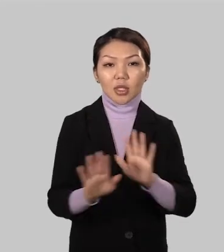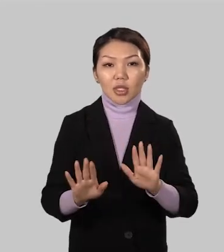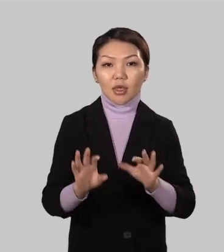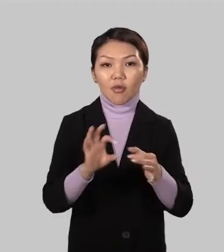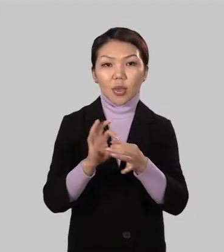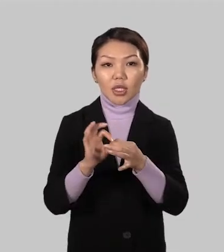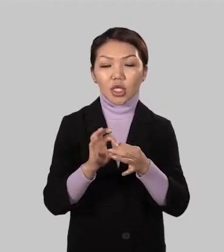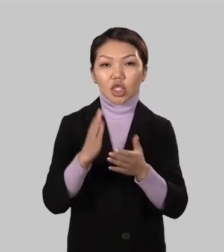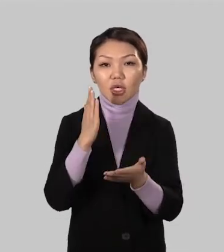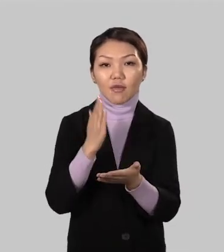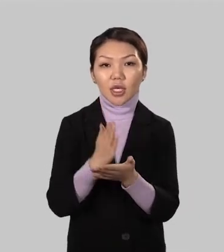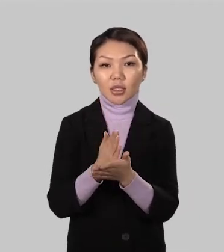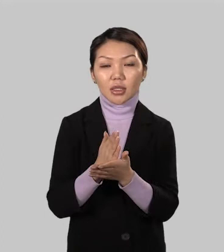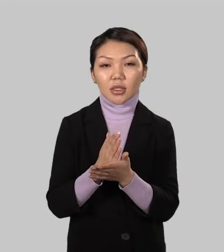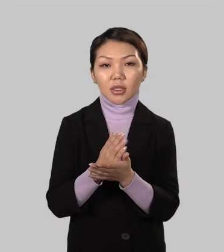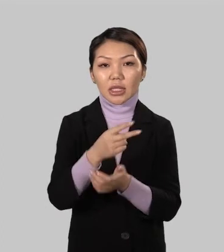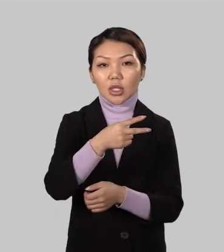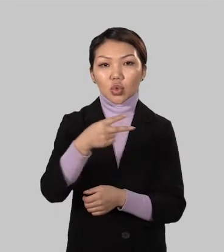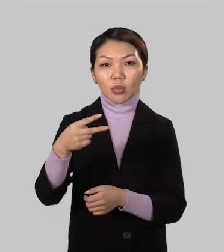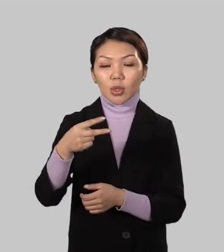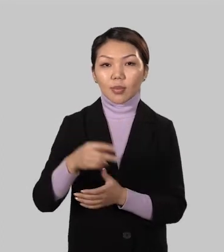предложении является сказуемым